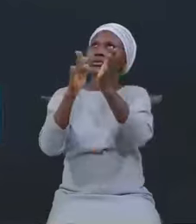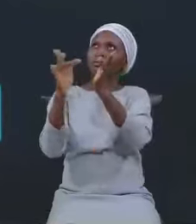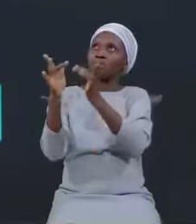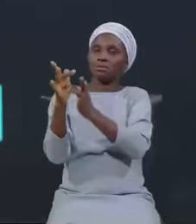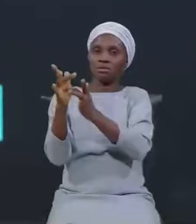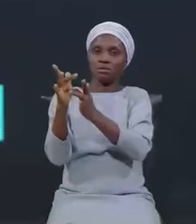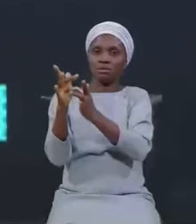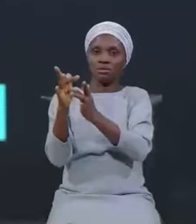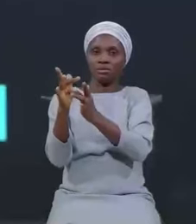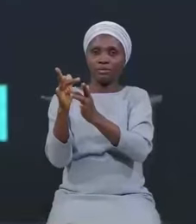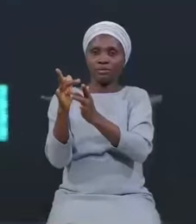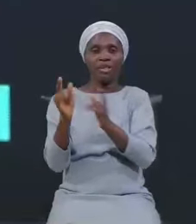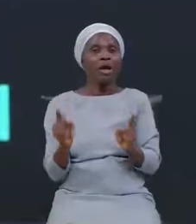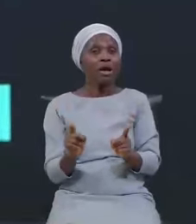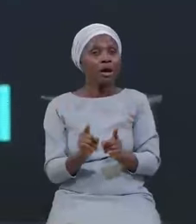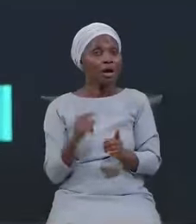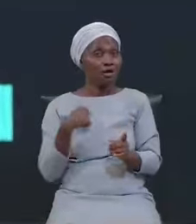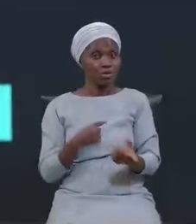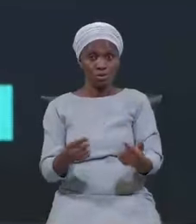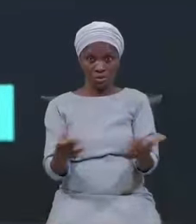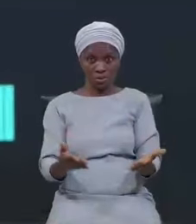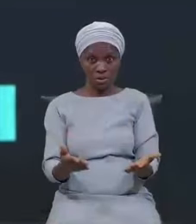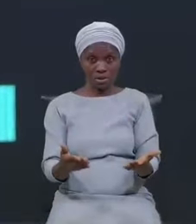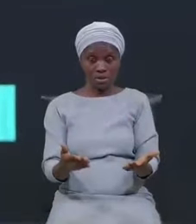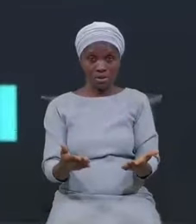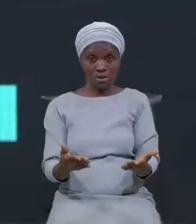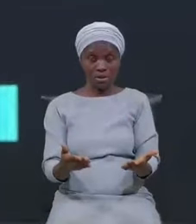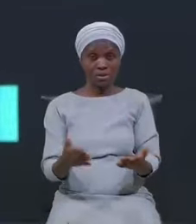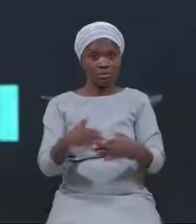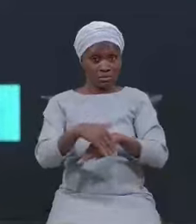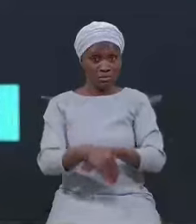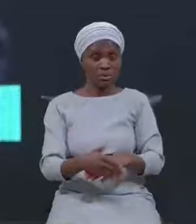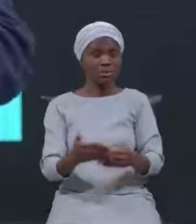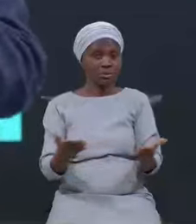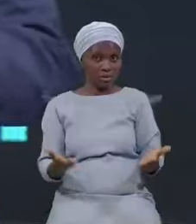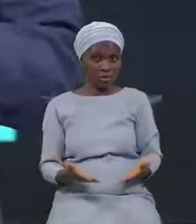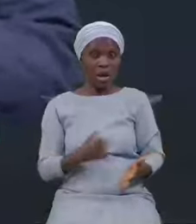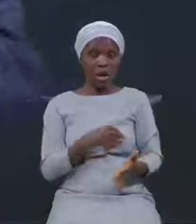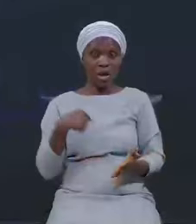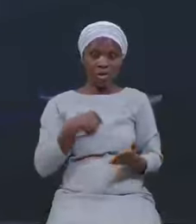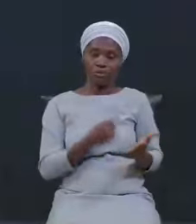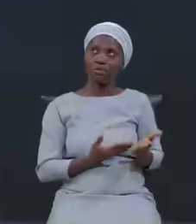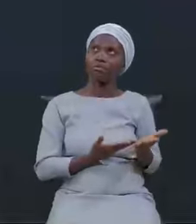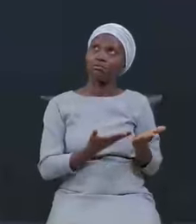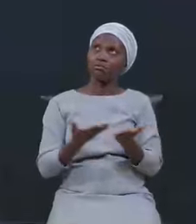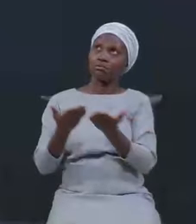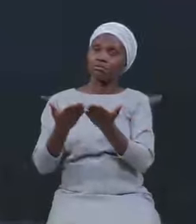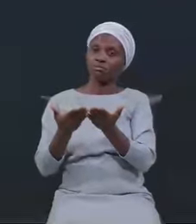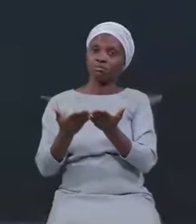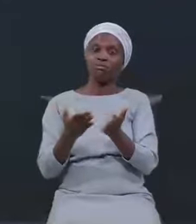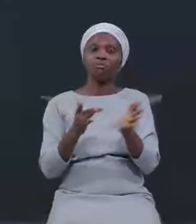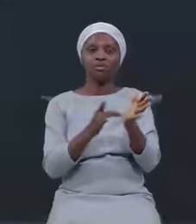Comme nous venons ce soir et nous présentons Jésus, le Jésus de la Bible,